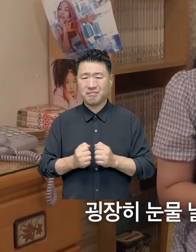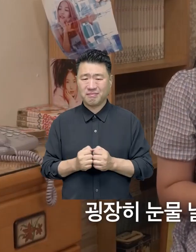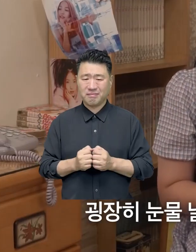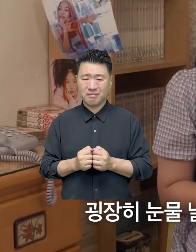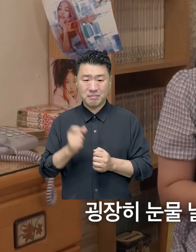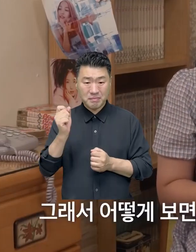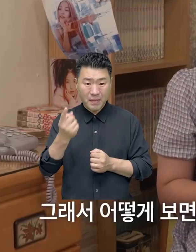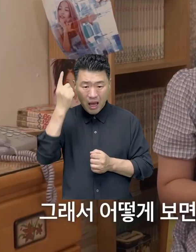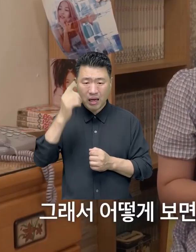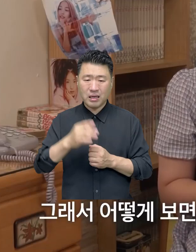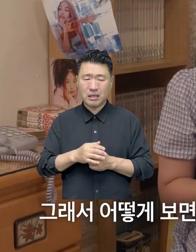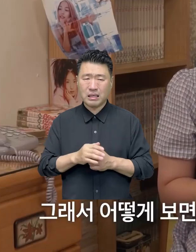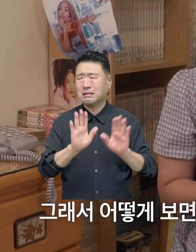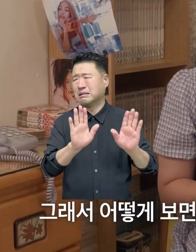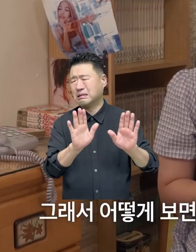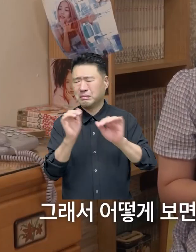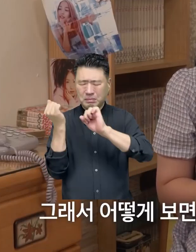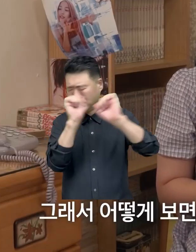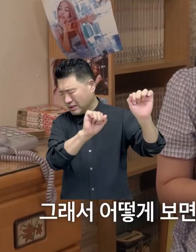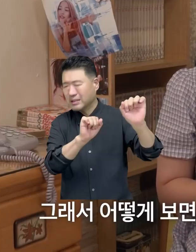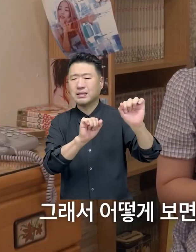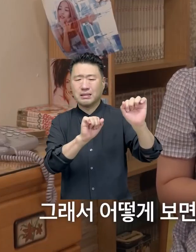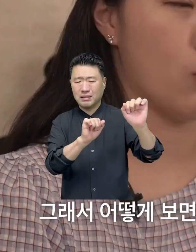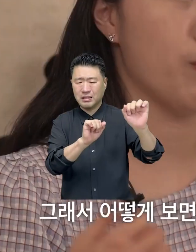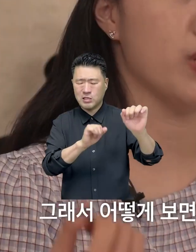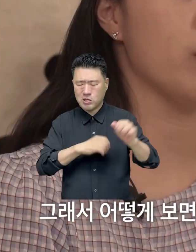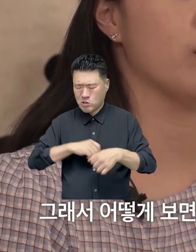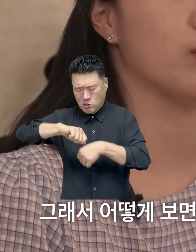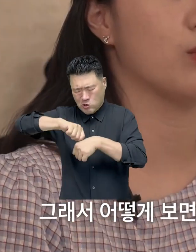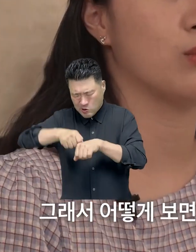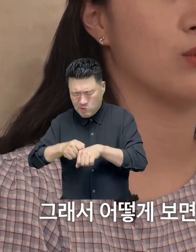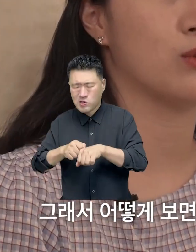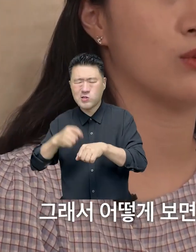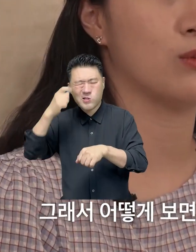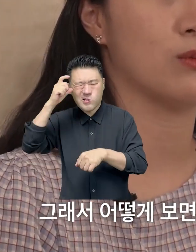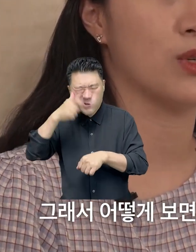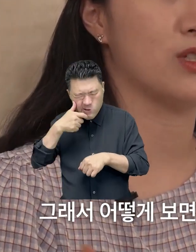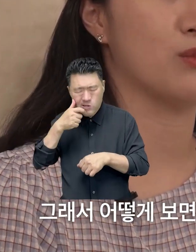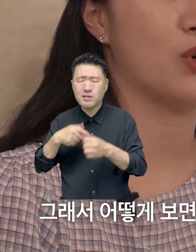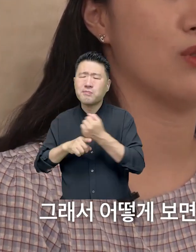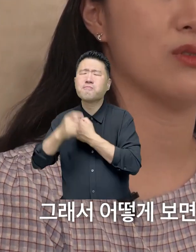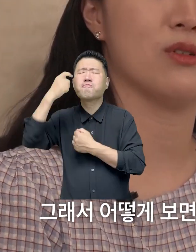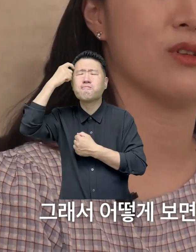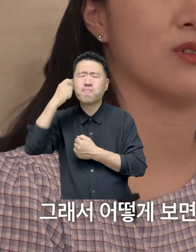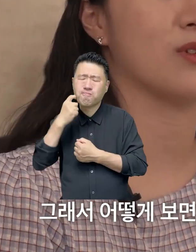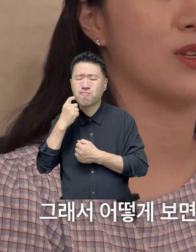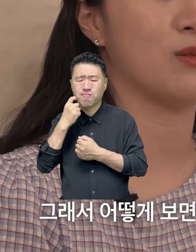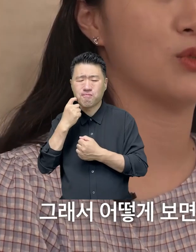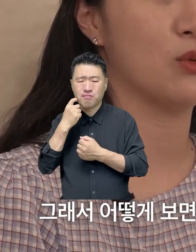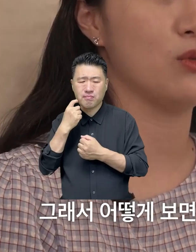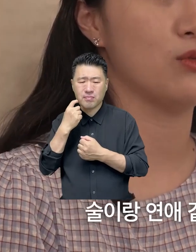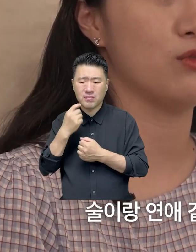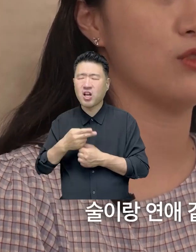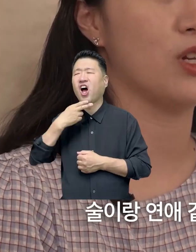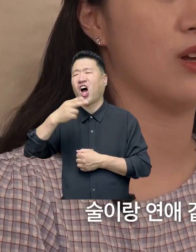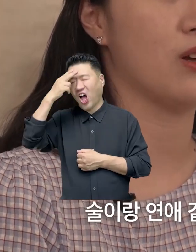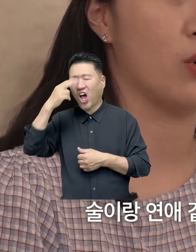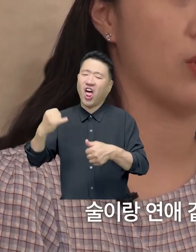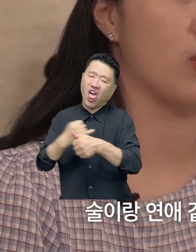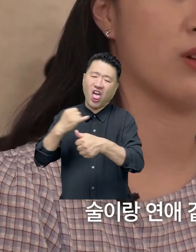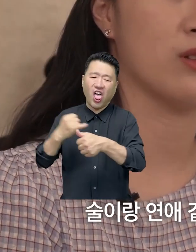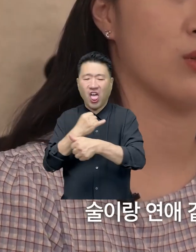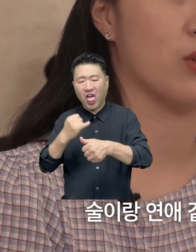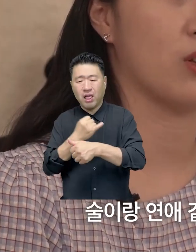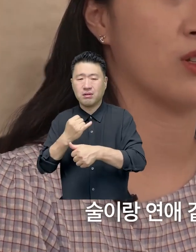정도로 힘들었던 것 같아요. 그래서 결국 어떻게 보면 회피면서도 좀 징벌적인 느낌으로